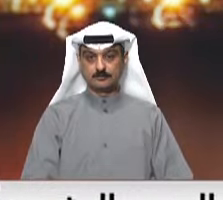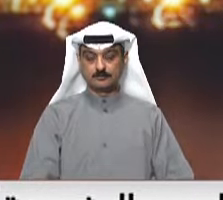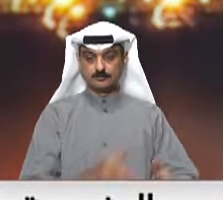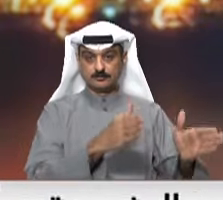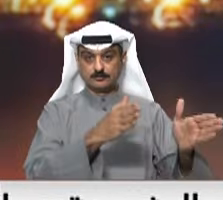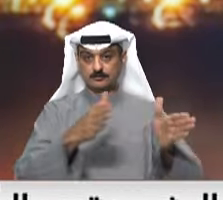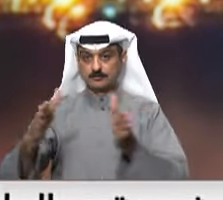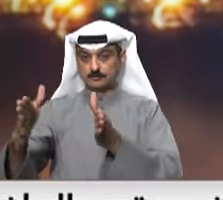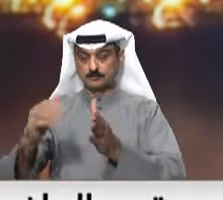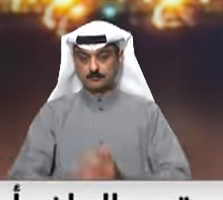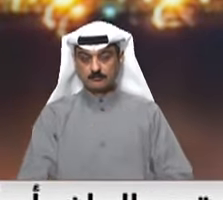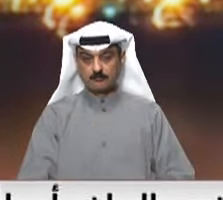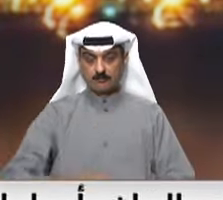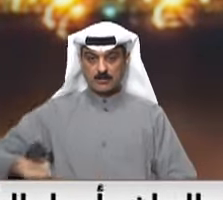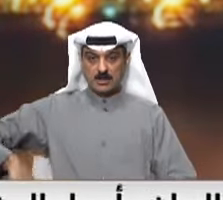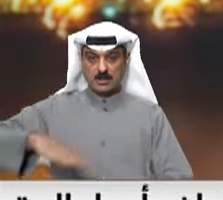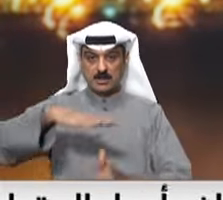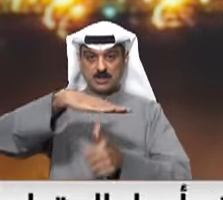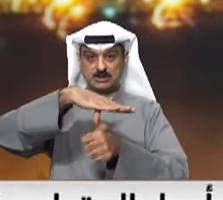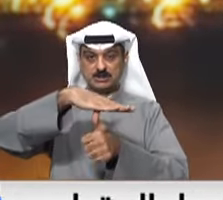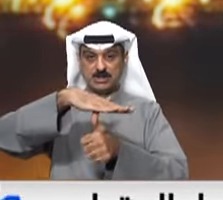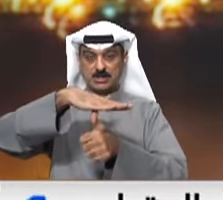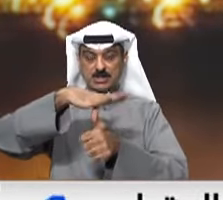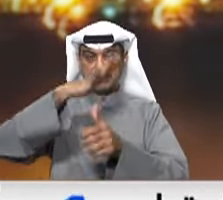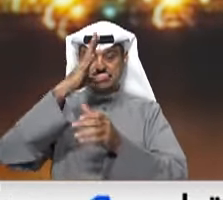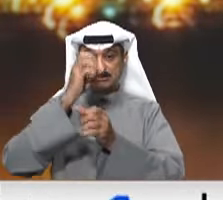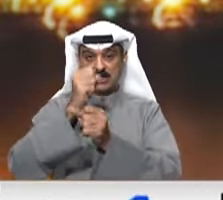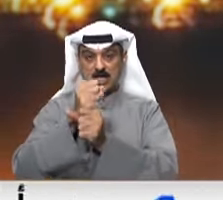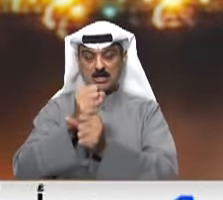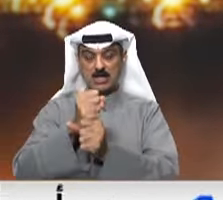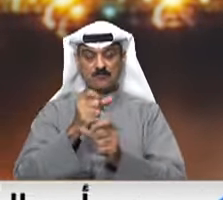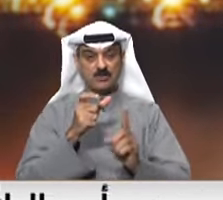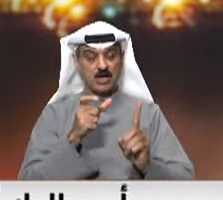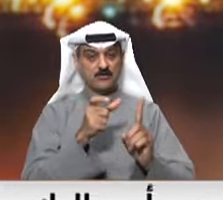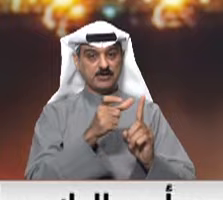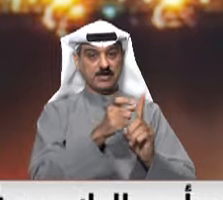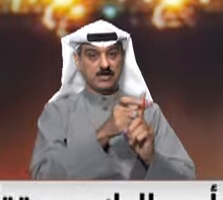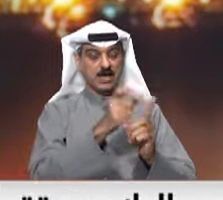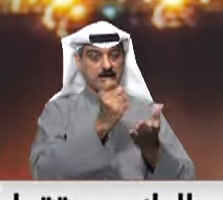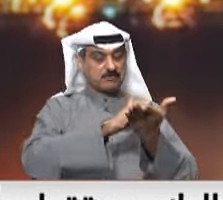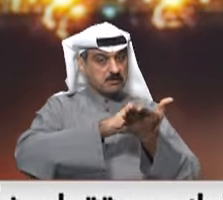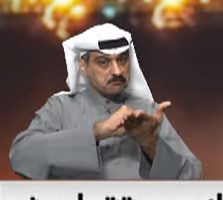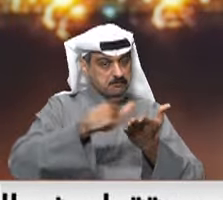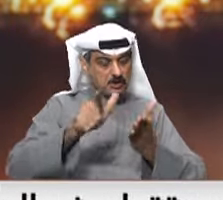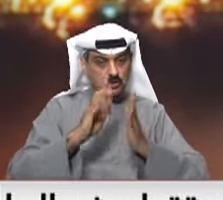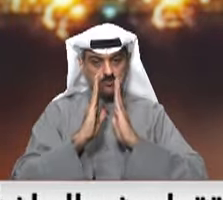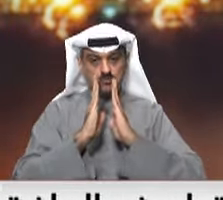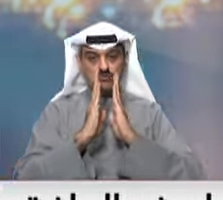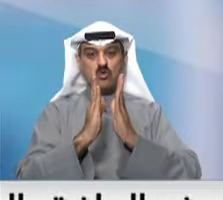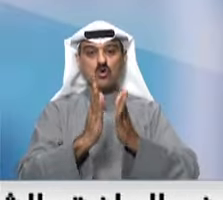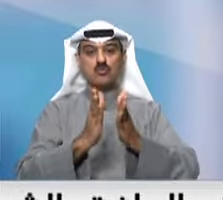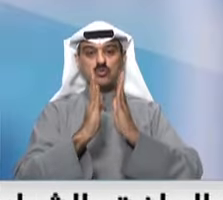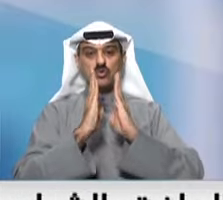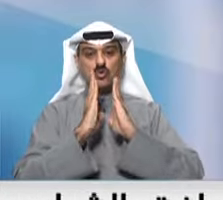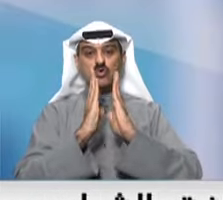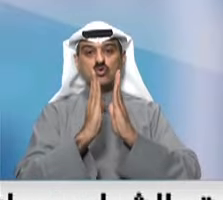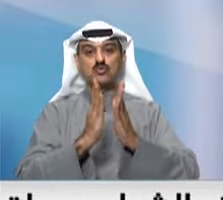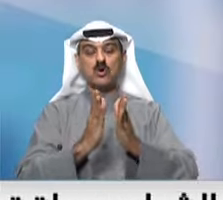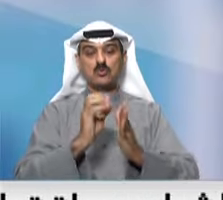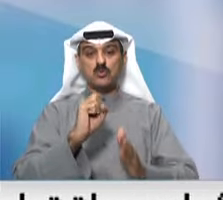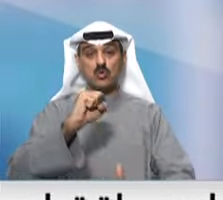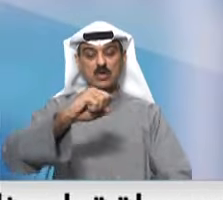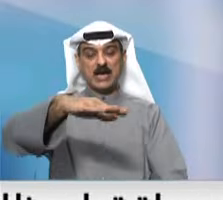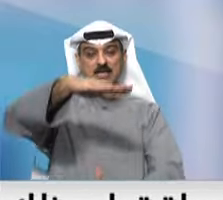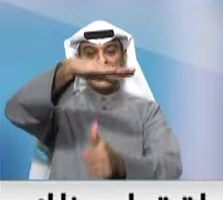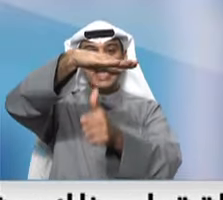بعث حضرة صاحب السمو أمير البلاد الشيخ مشعل أحمد الجابر الصباح حفظه الله ورعاه ببرقية تهنئة إلى فخامة الرئيس